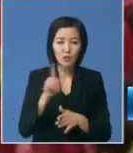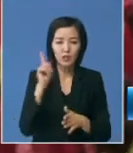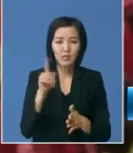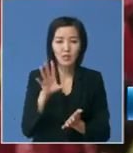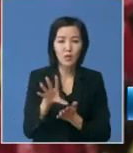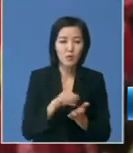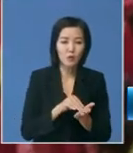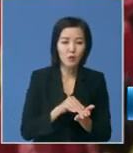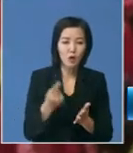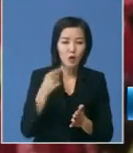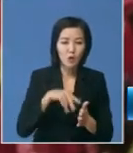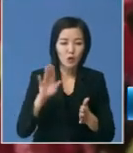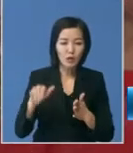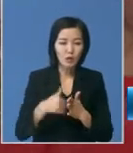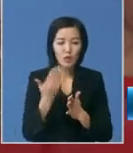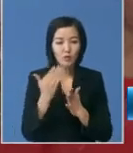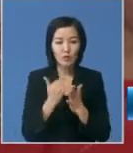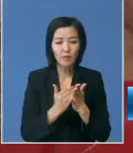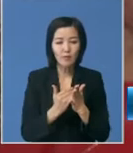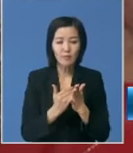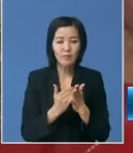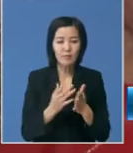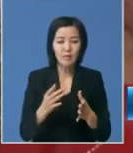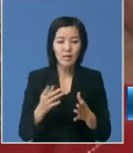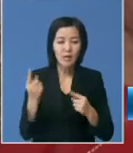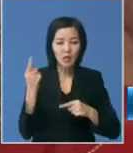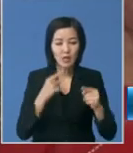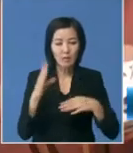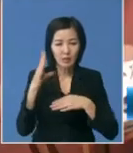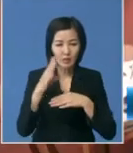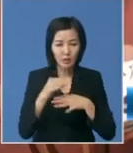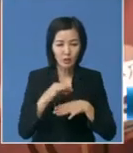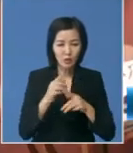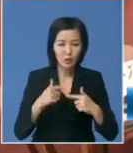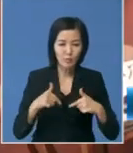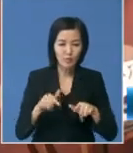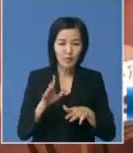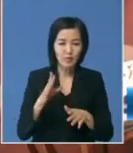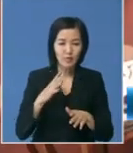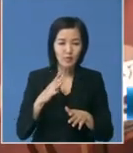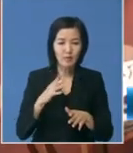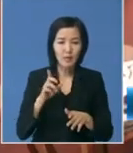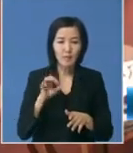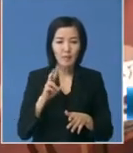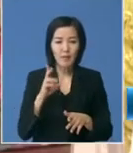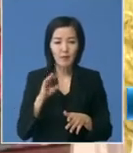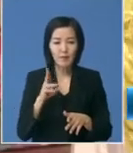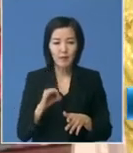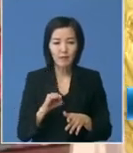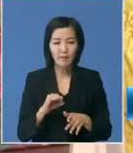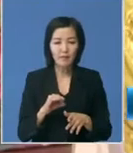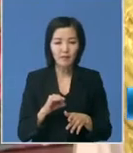рухани жаңғыру бағдарламасы аясында мерейтой иесінің шығармашылық кеші ұйымдастырылып, аудан әкімі Жандар Бек Далабаев Нүсіпбай